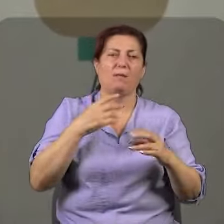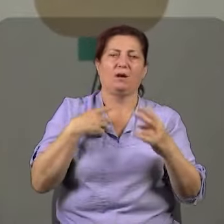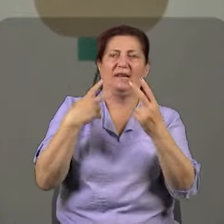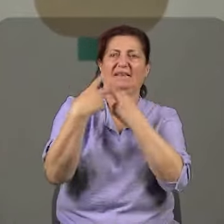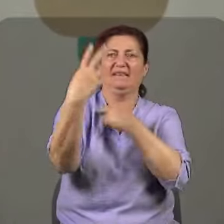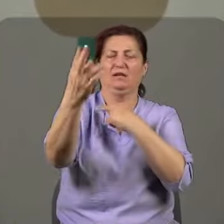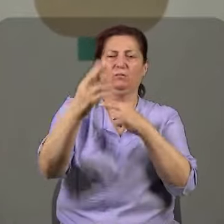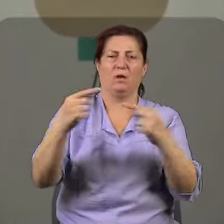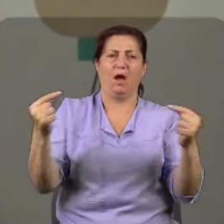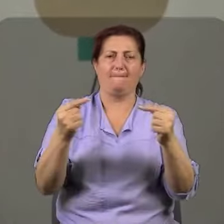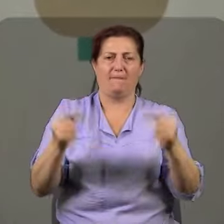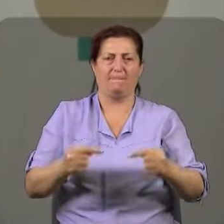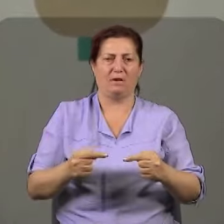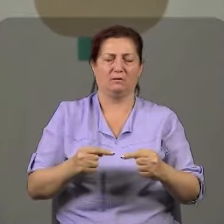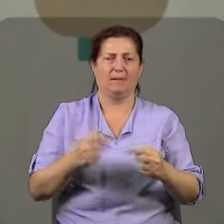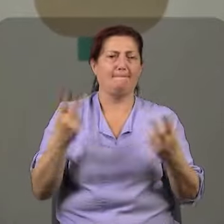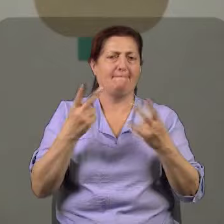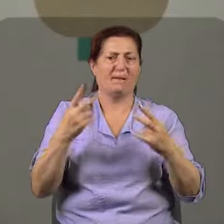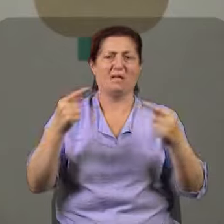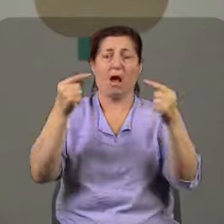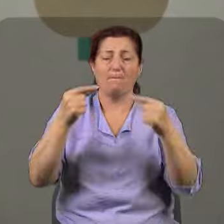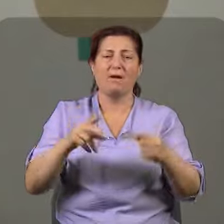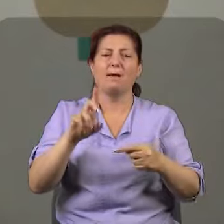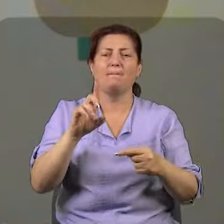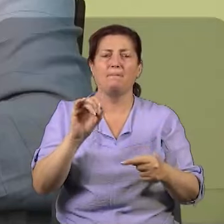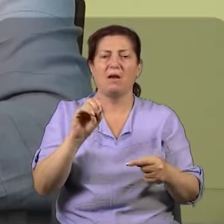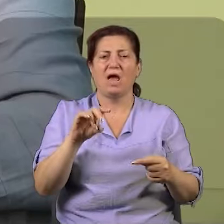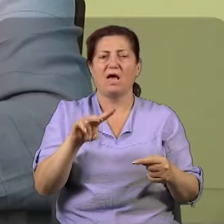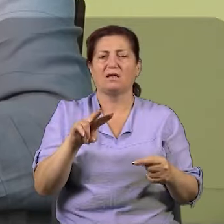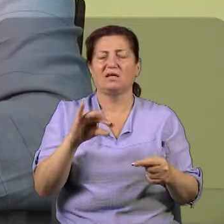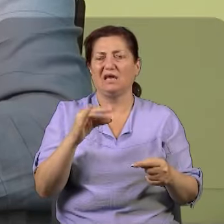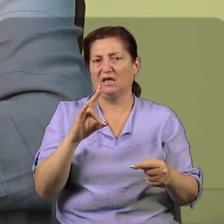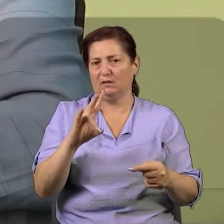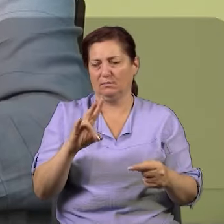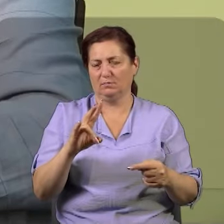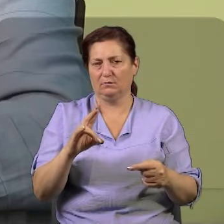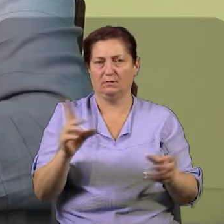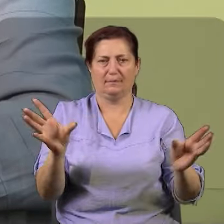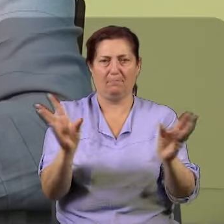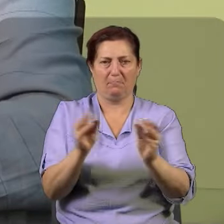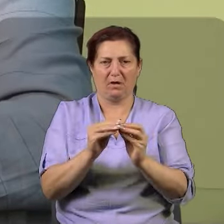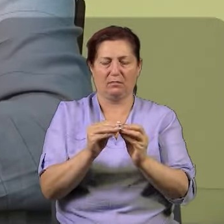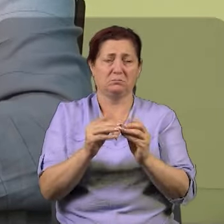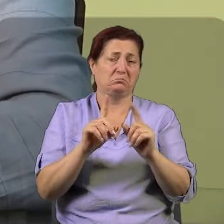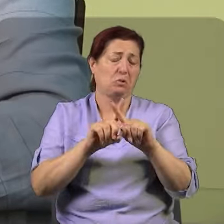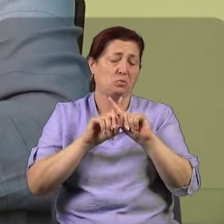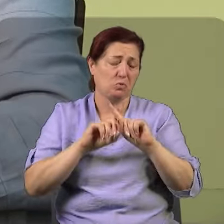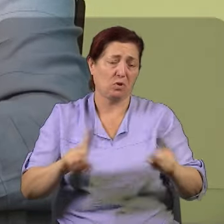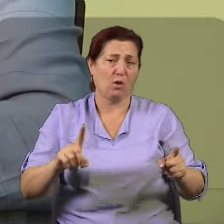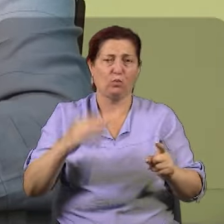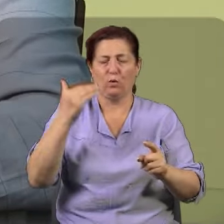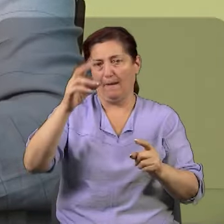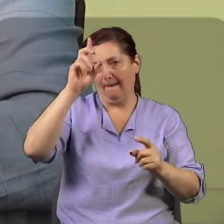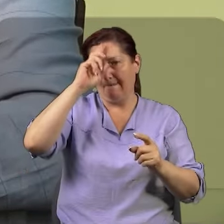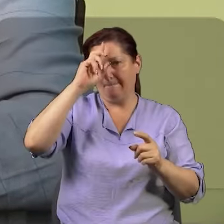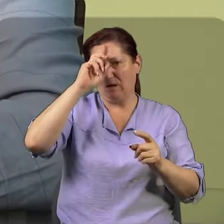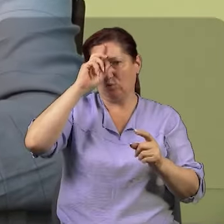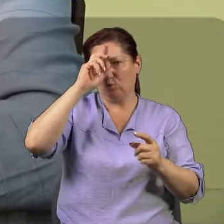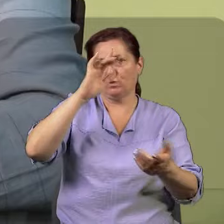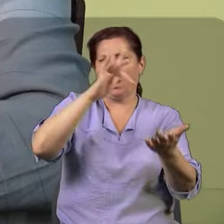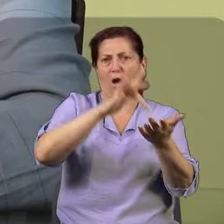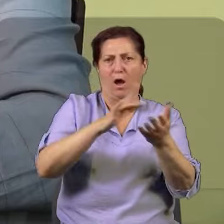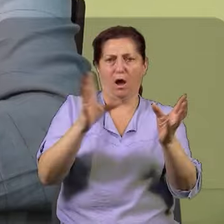հետ։ Որը, գիտեք, ոնց որ տարօրինակ է, որ պետական այրը կարող է, ասենք, պետությունը համատել քաղաքի հետ, էլի,